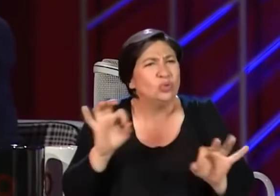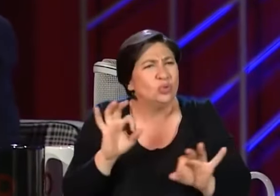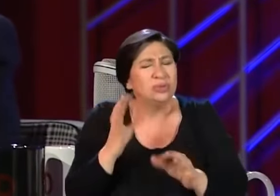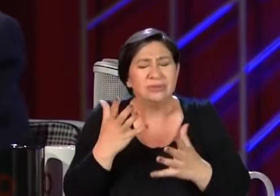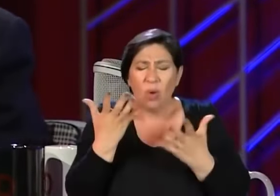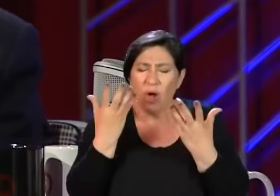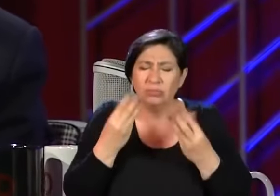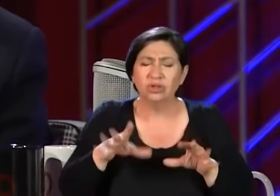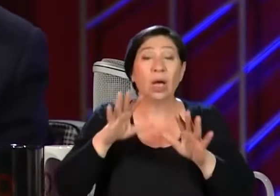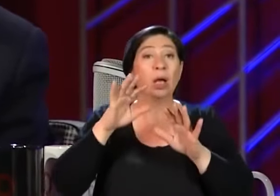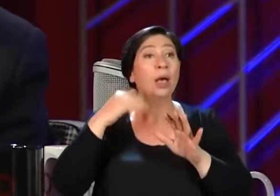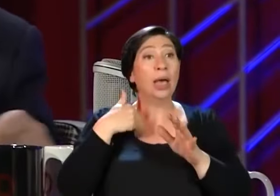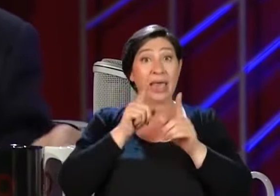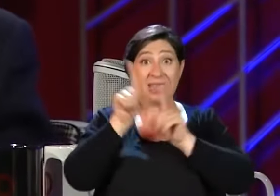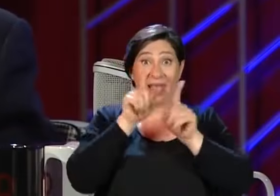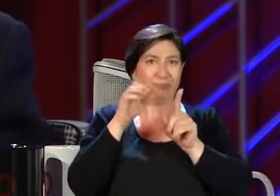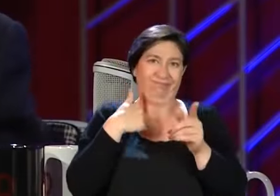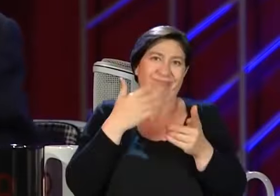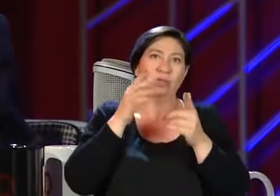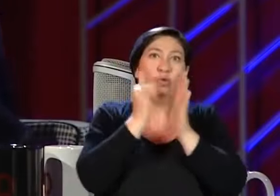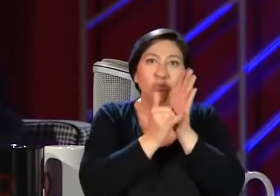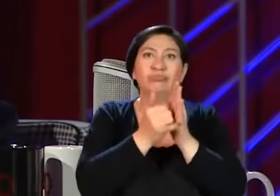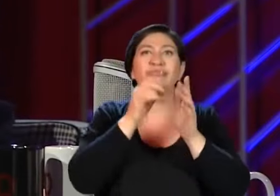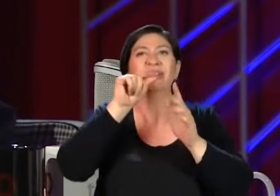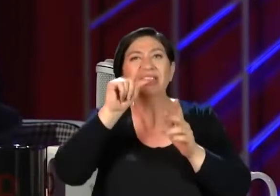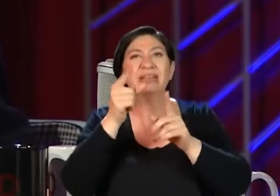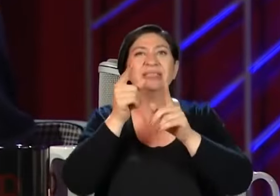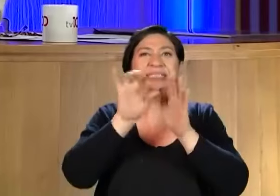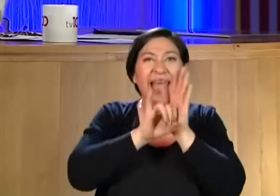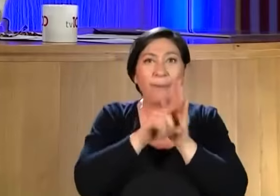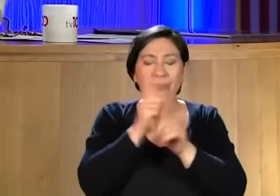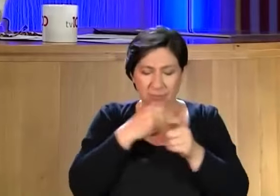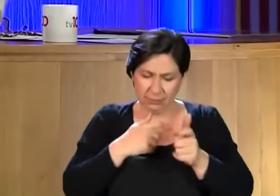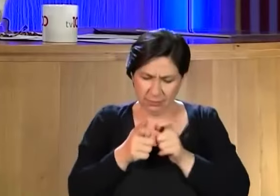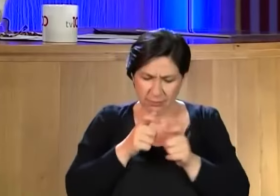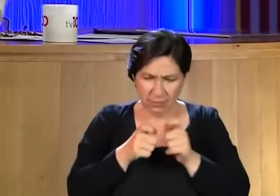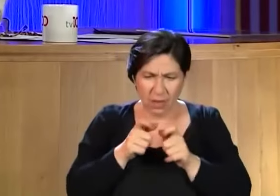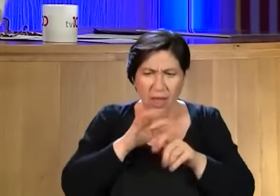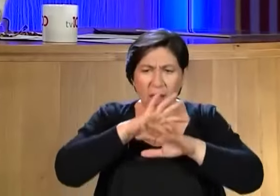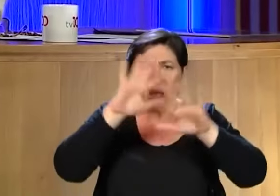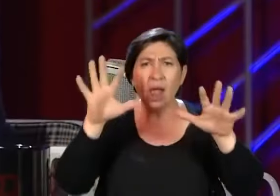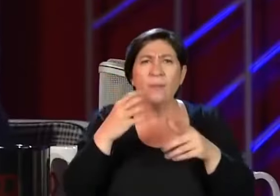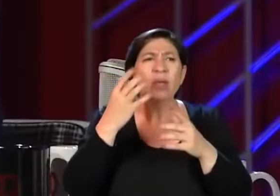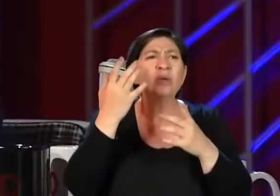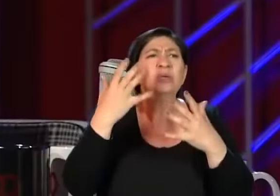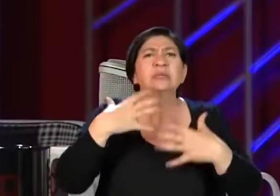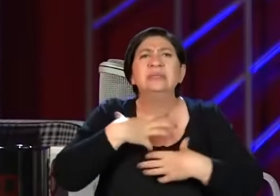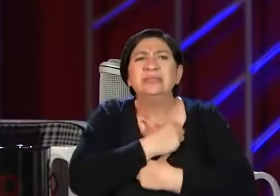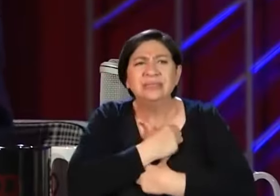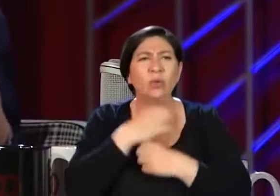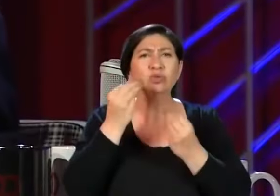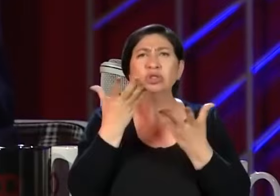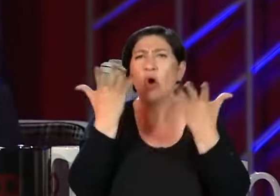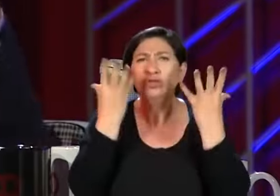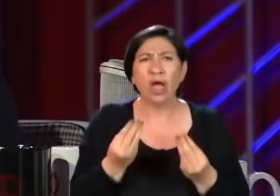istemez sosyal medyama bakıyorum. Aynı şekilde insanların bütünüyle gardı düşmüş. Yani ne